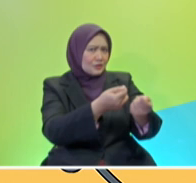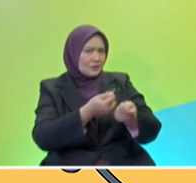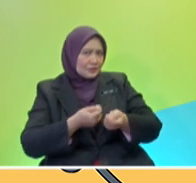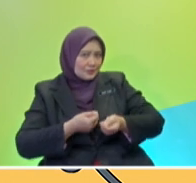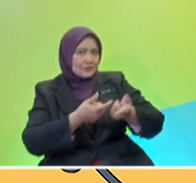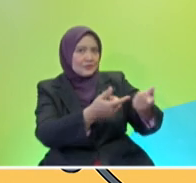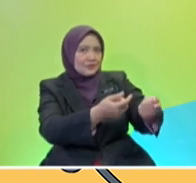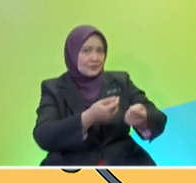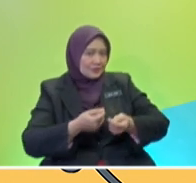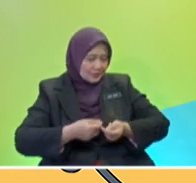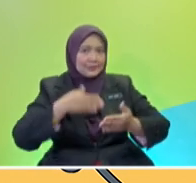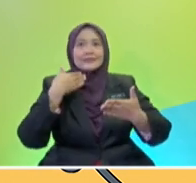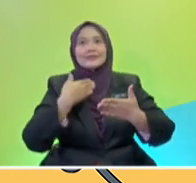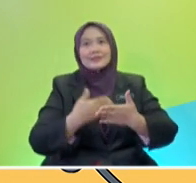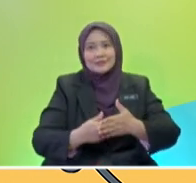arah